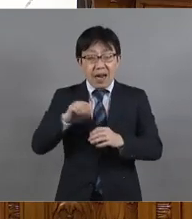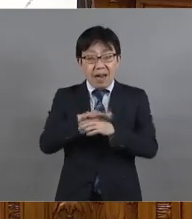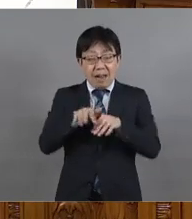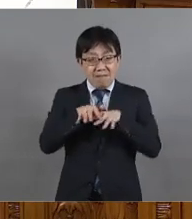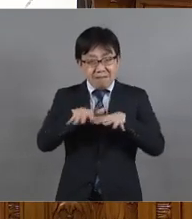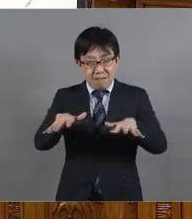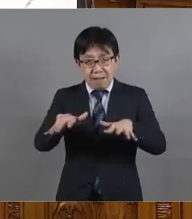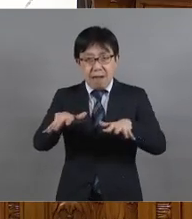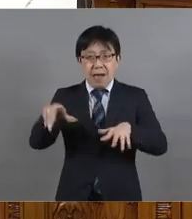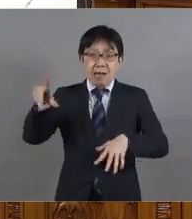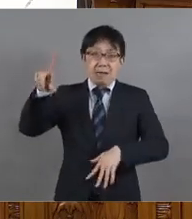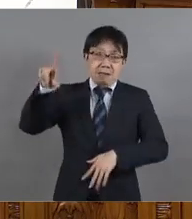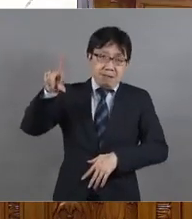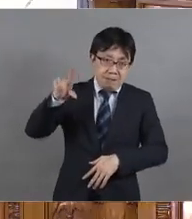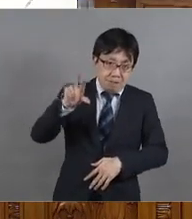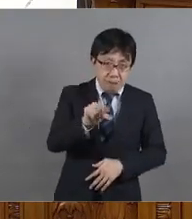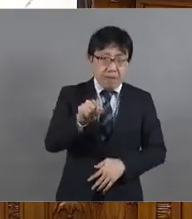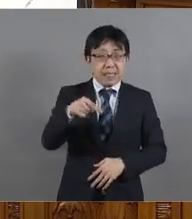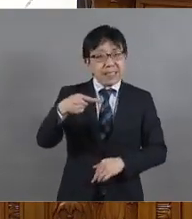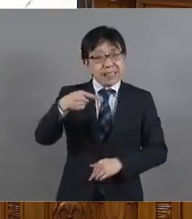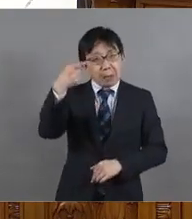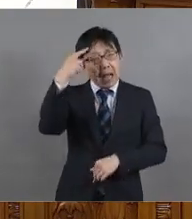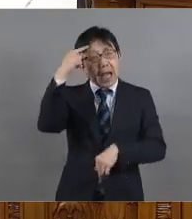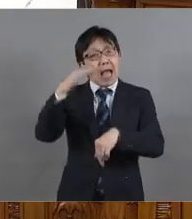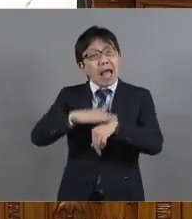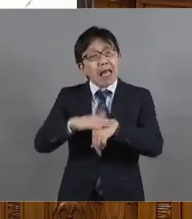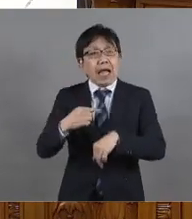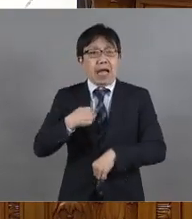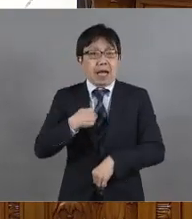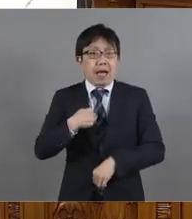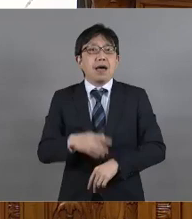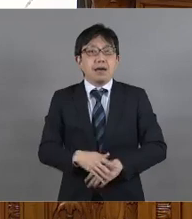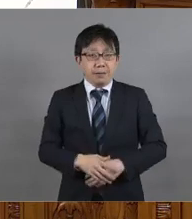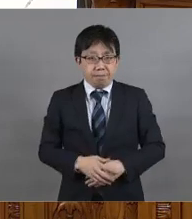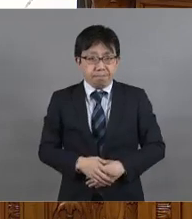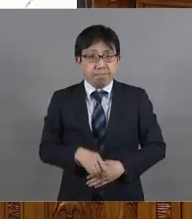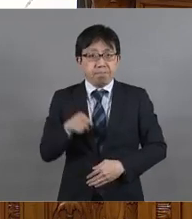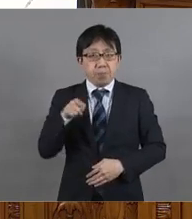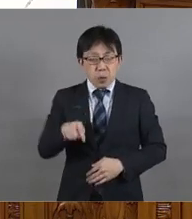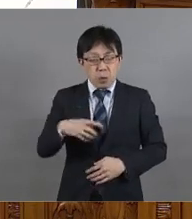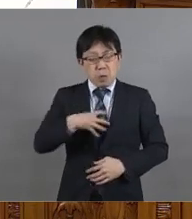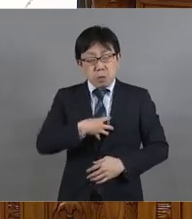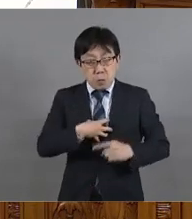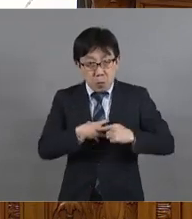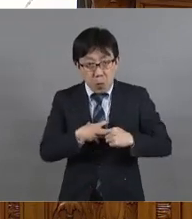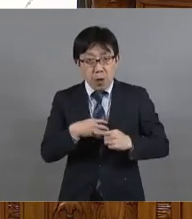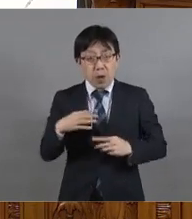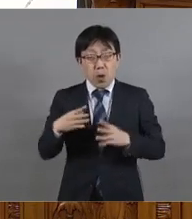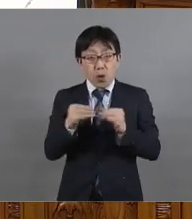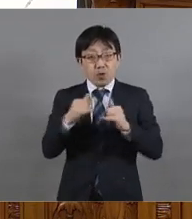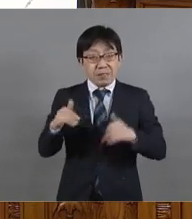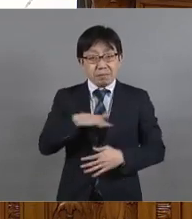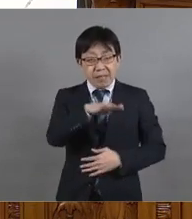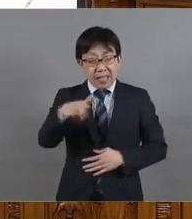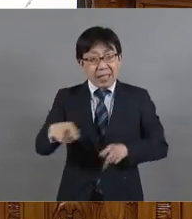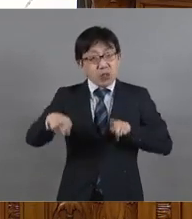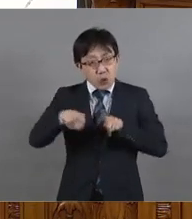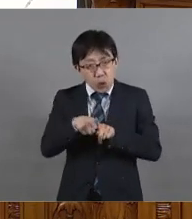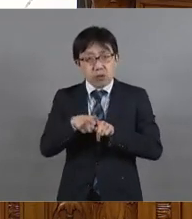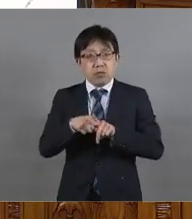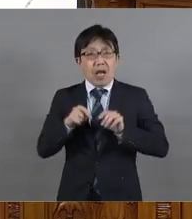ことを最優先に対応してまいりますこの難局を国民一体となって乗り越えるため